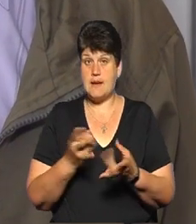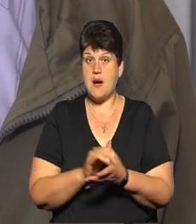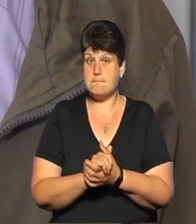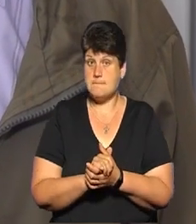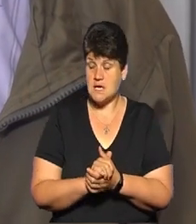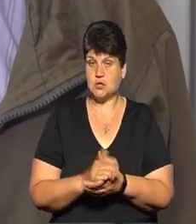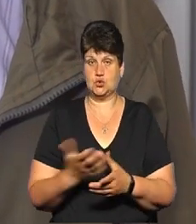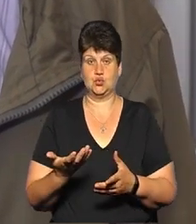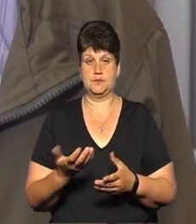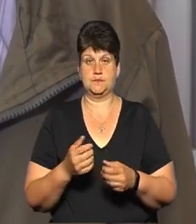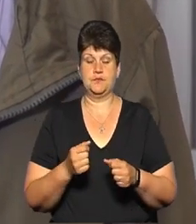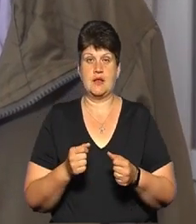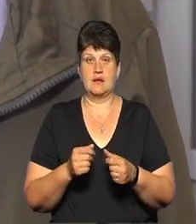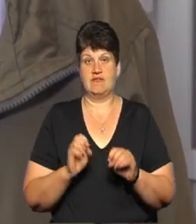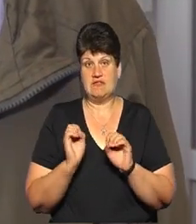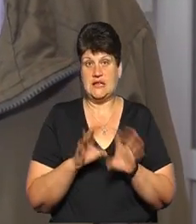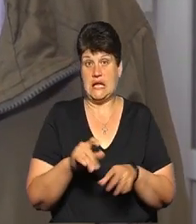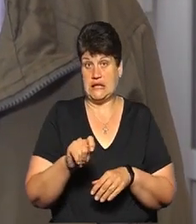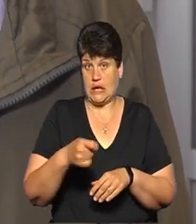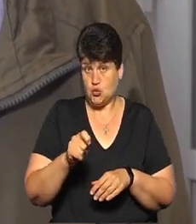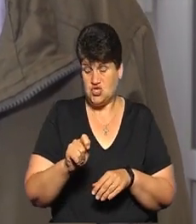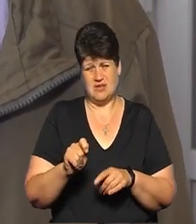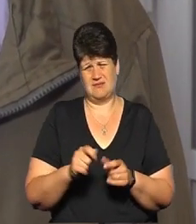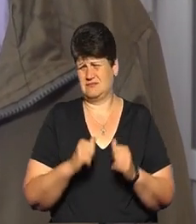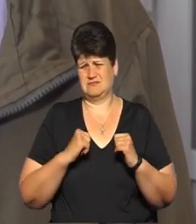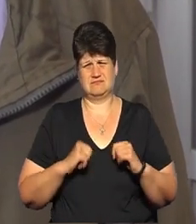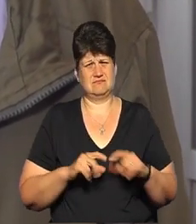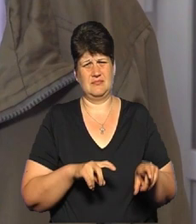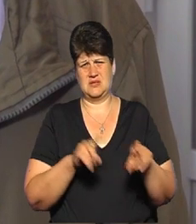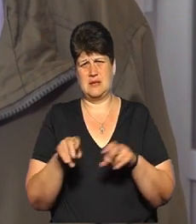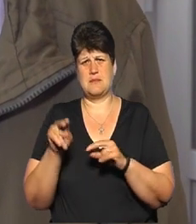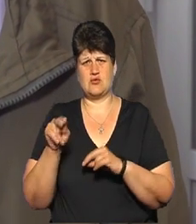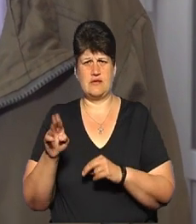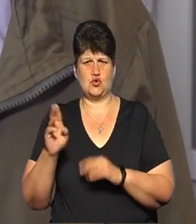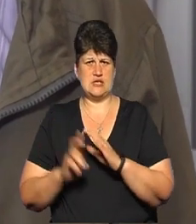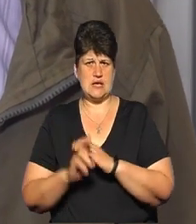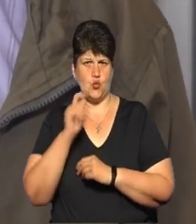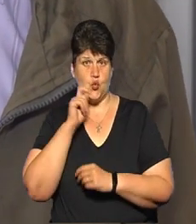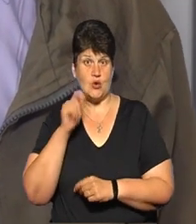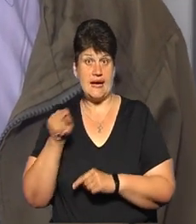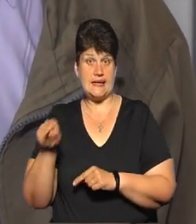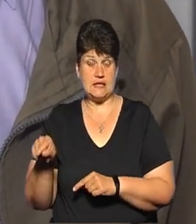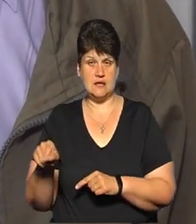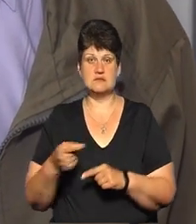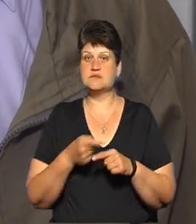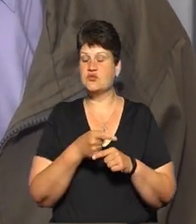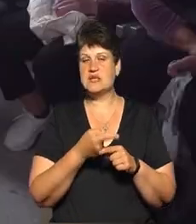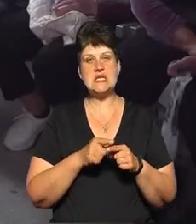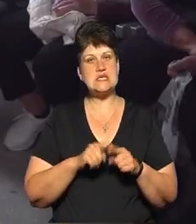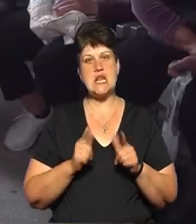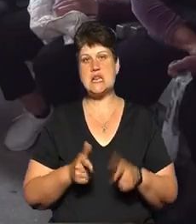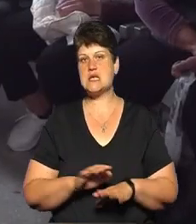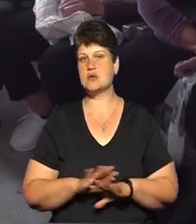дружньо віддати ключі і мирно перейти в Православну церкву України. Ну, він на це не